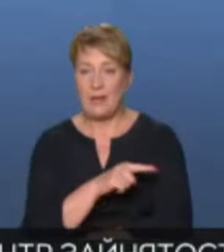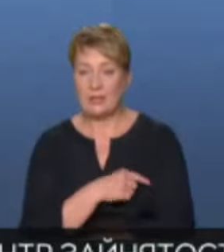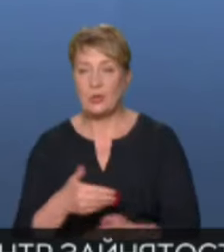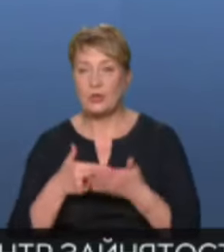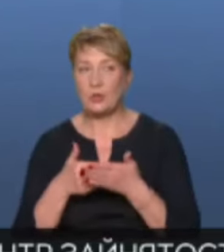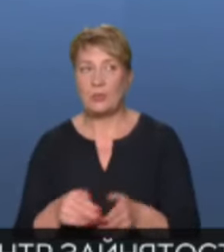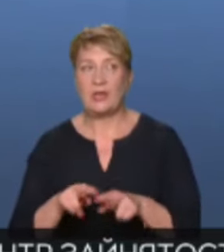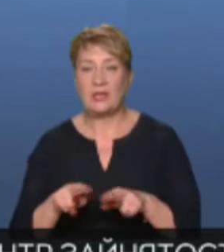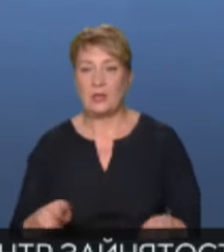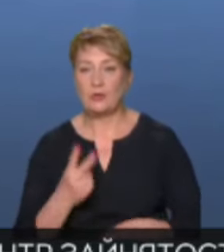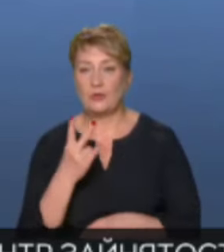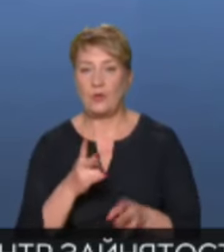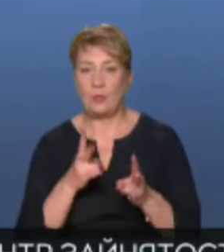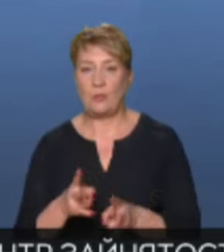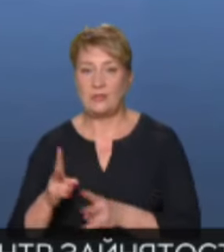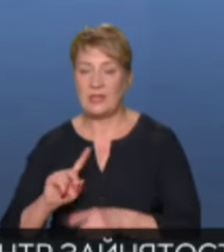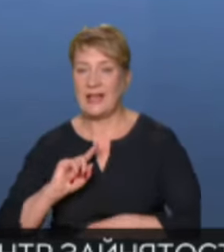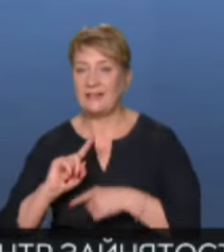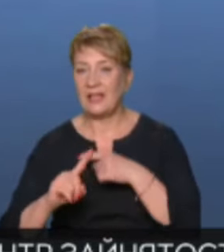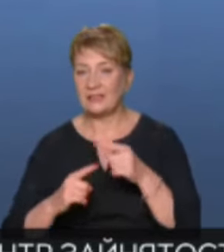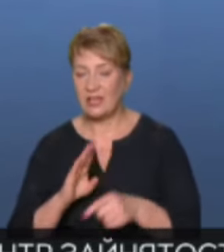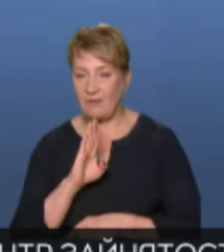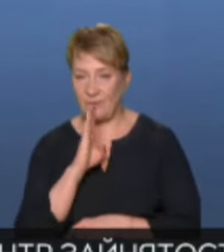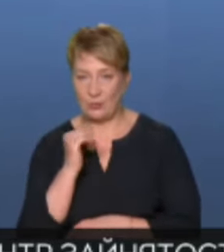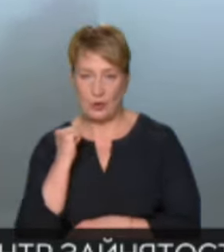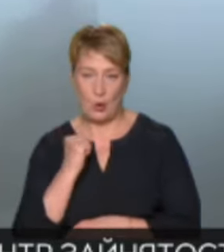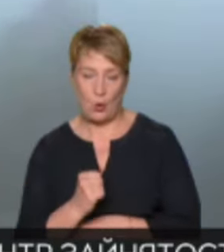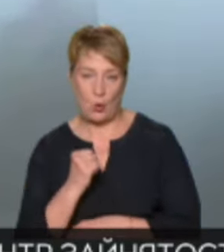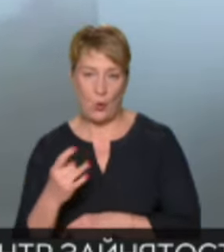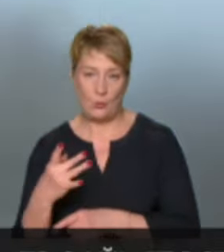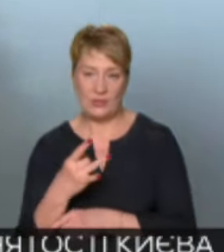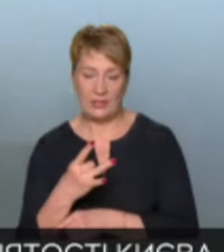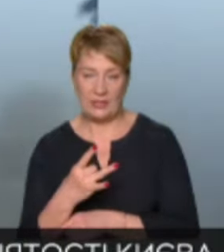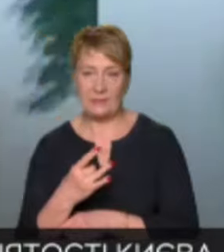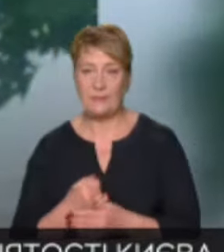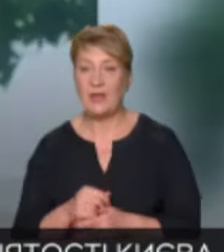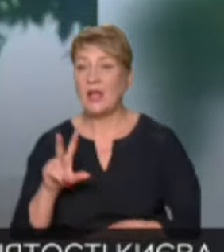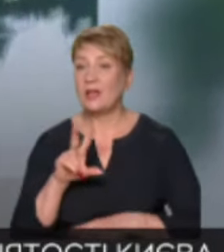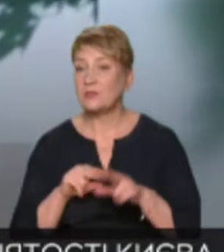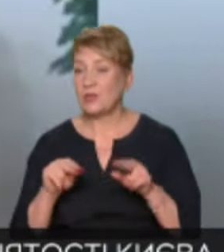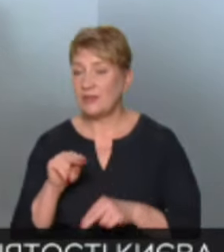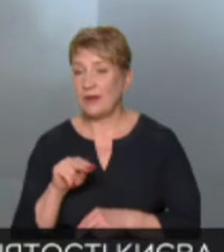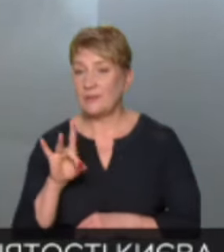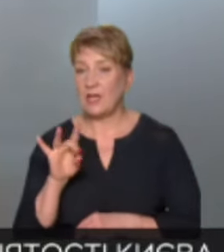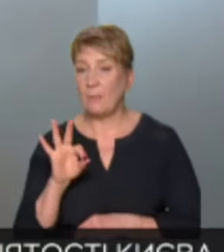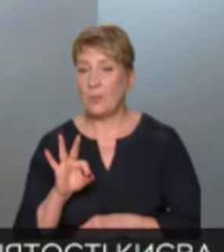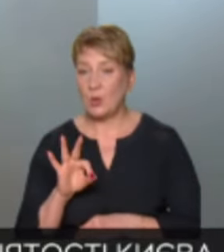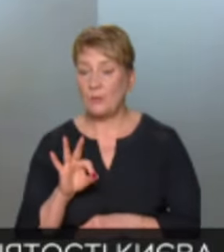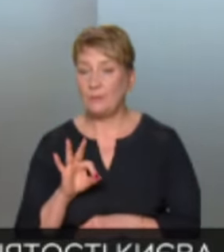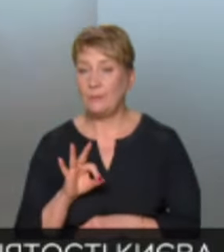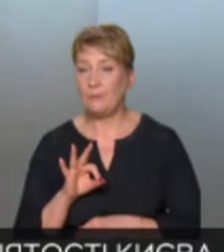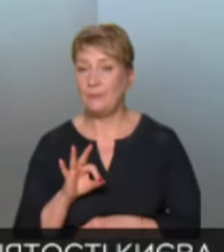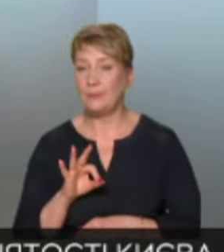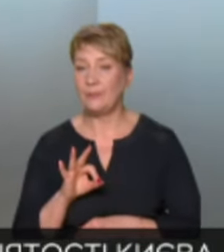також двом постраждалим внаслідок ворожих обстрілів. Це те, що станом на цю хвилину. Дуже сподіваємося про те, що